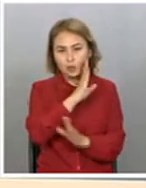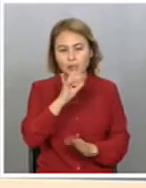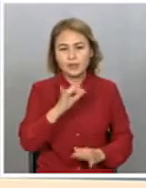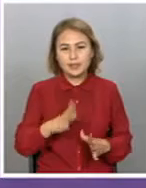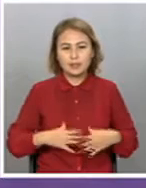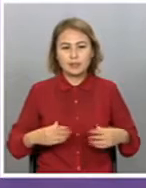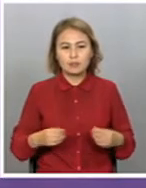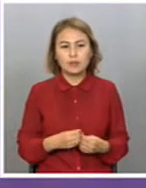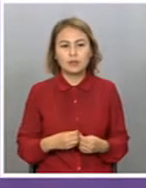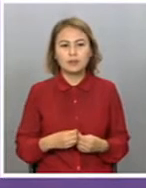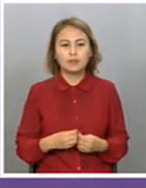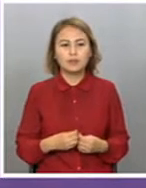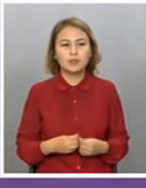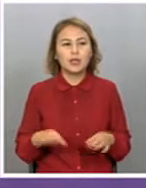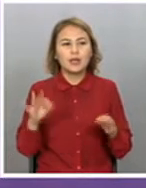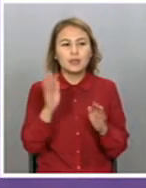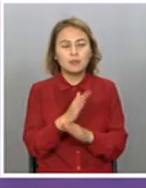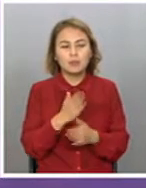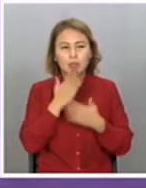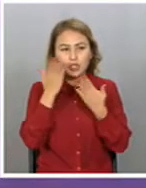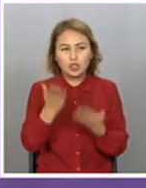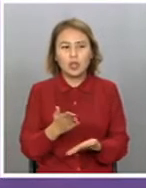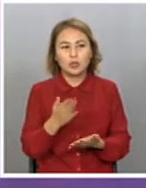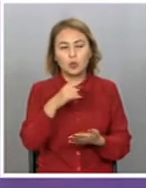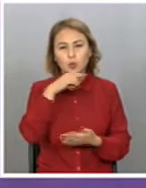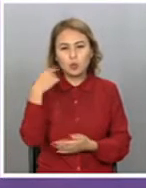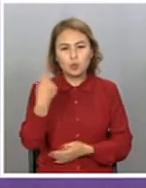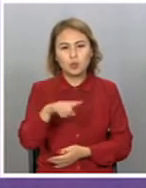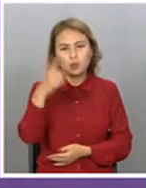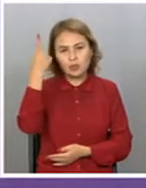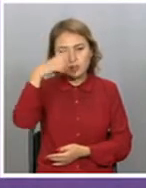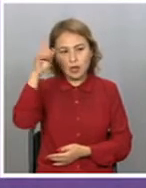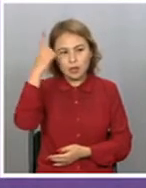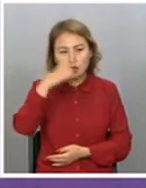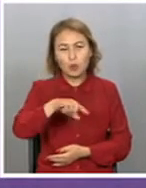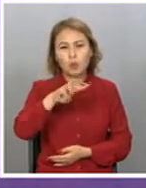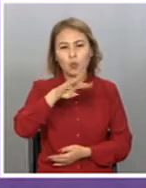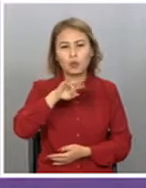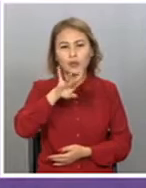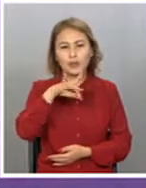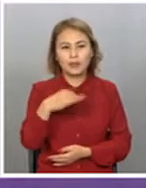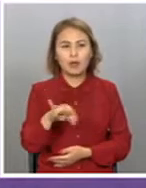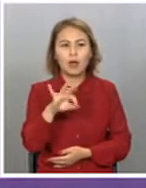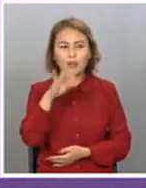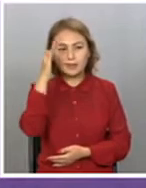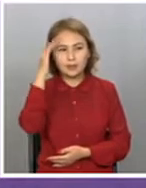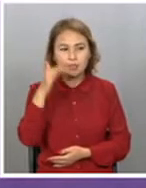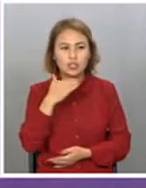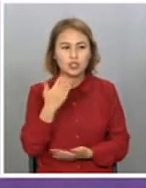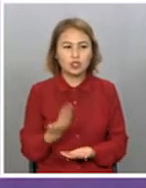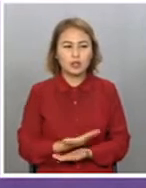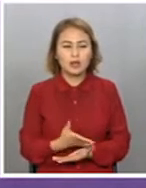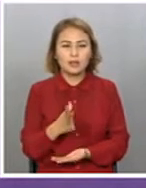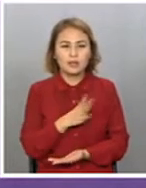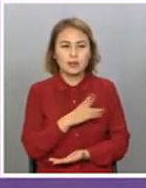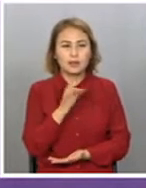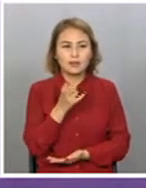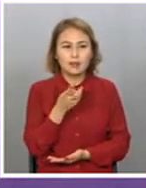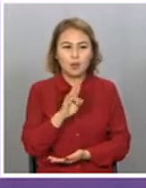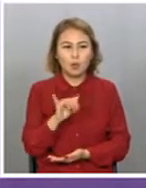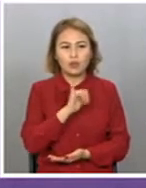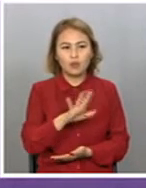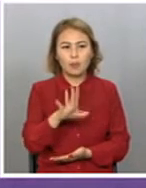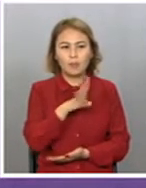семье. Прочитайте русскую народную сказку «Мудрый отец». Жил один крестьянин. У